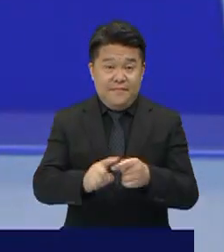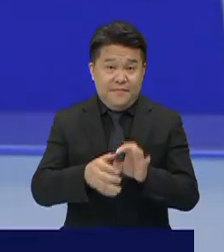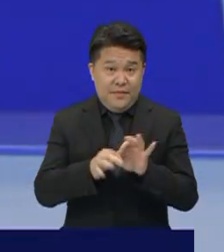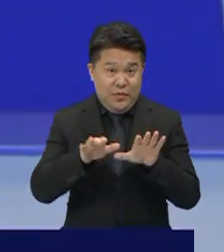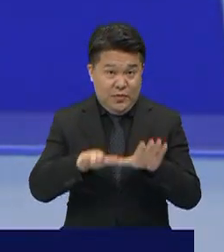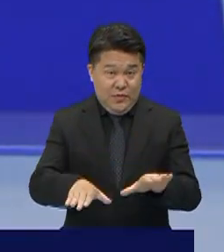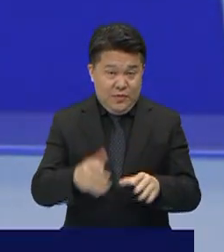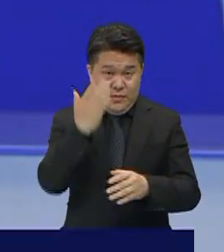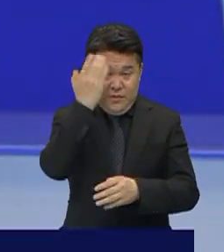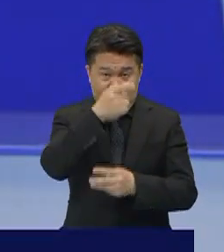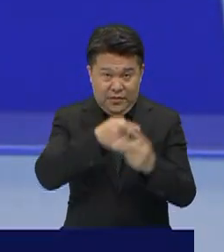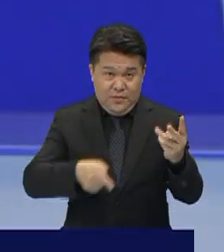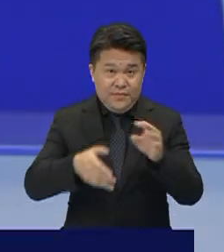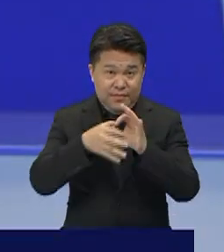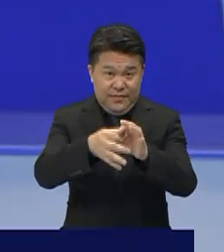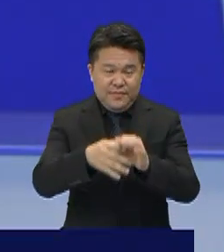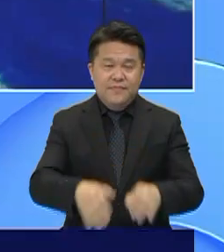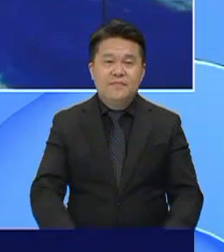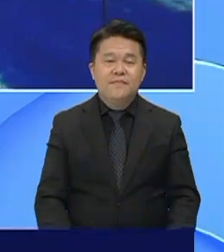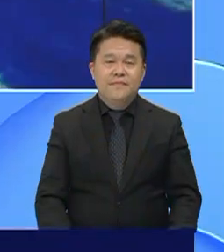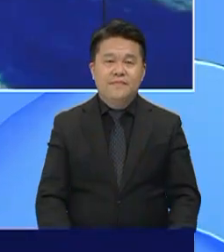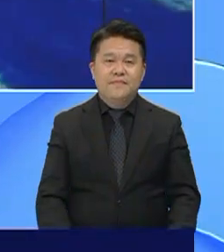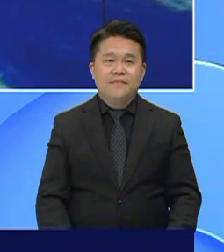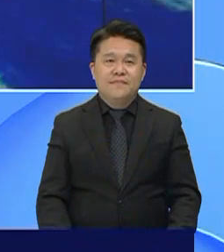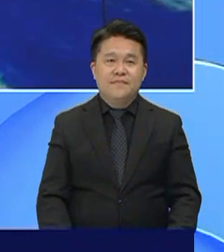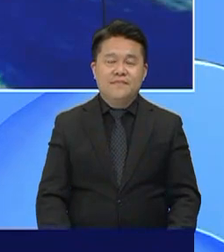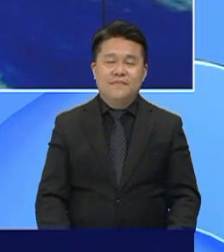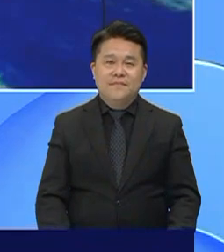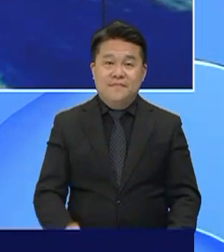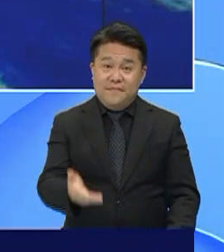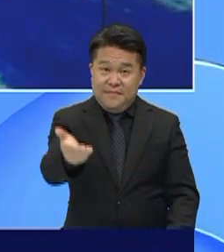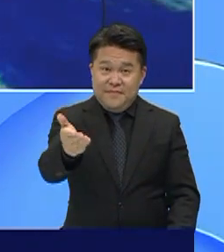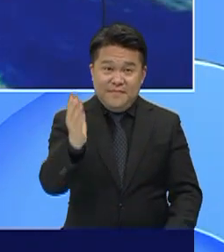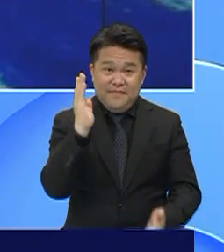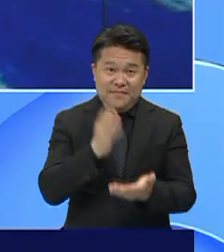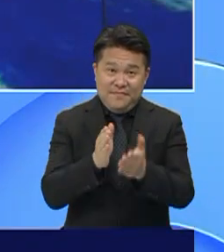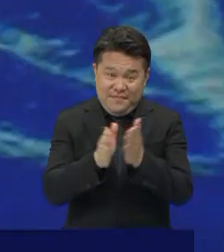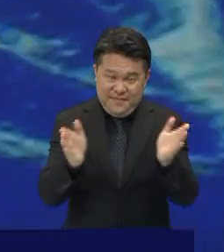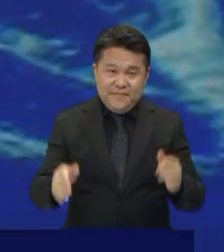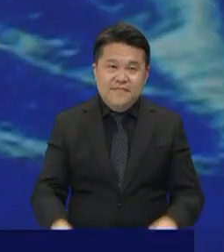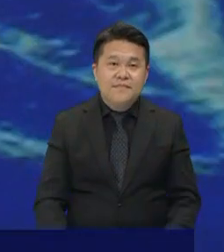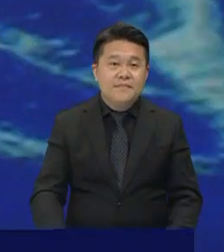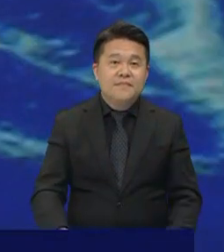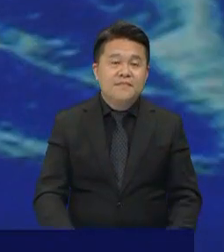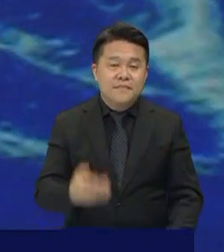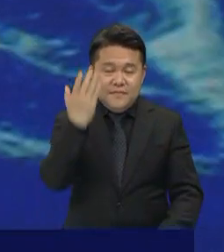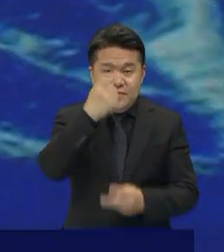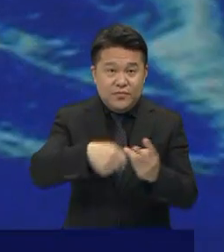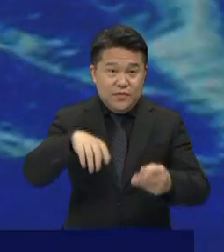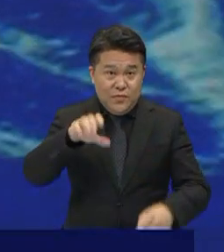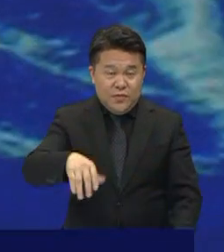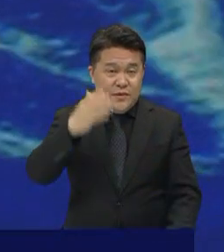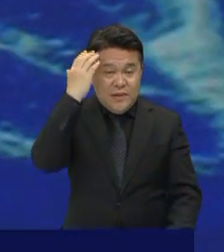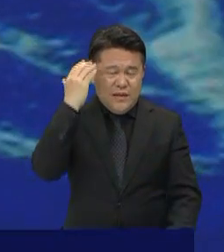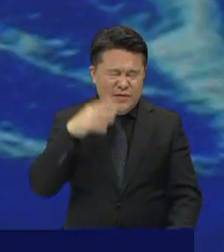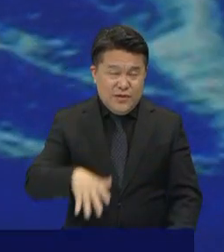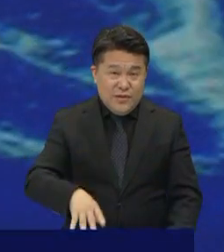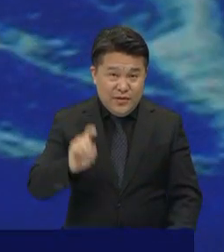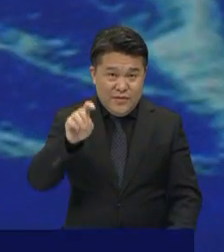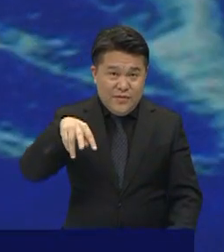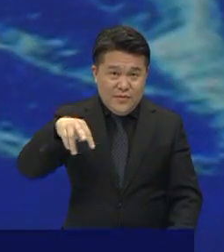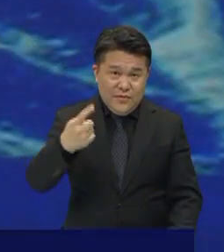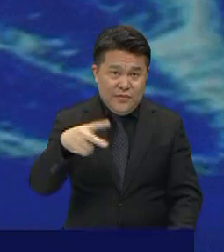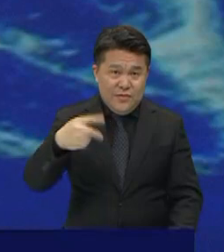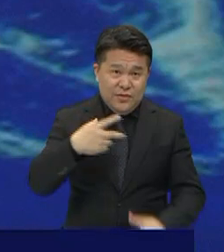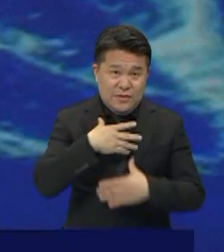네, 네트워크 현장 오늘은 청주 연결하겠습니다. 변수민 앵커. 네, 청주입니다. 국내 최초의